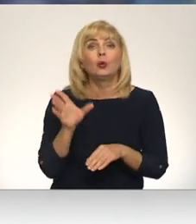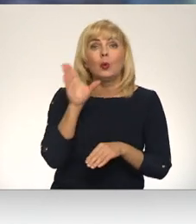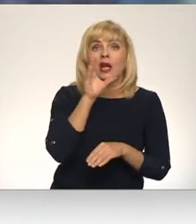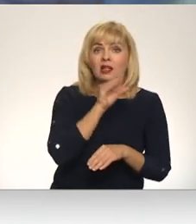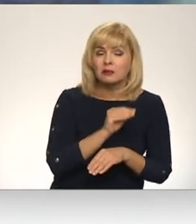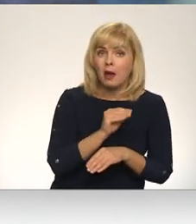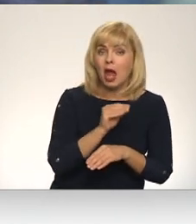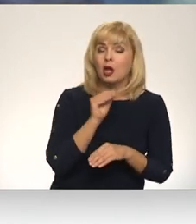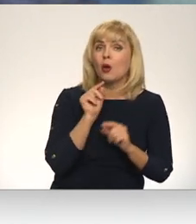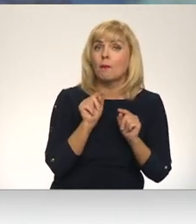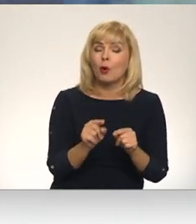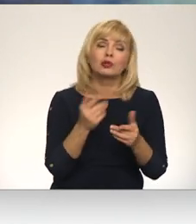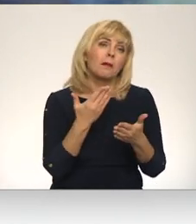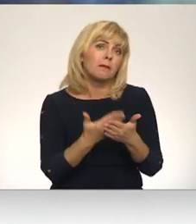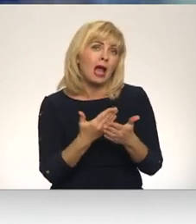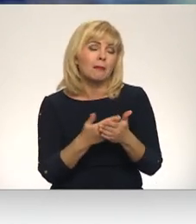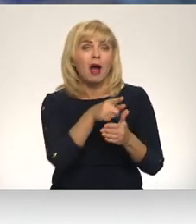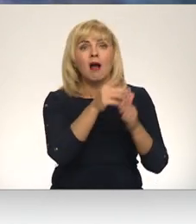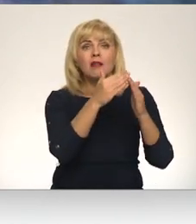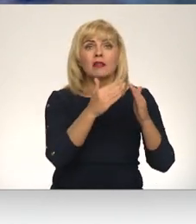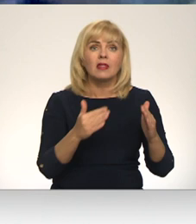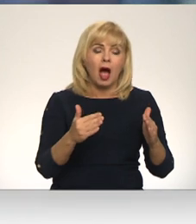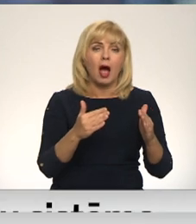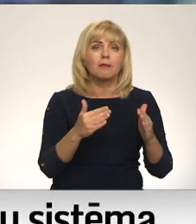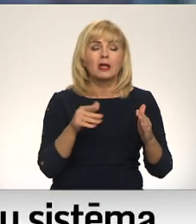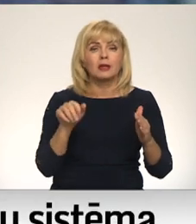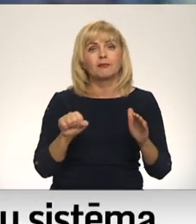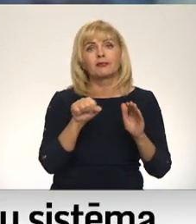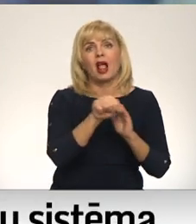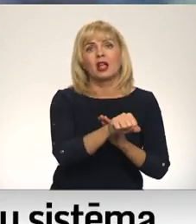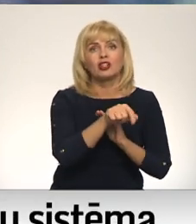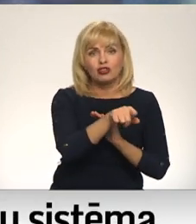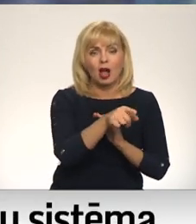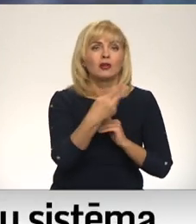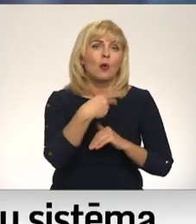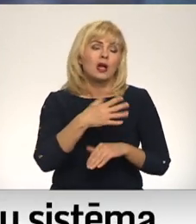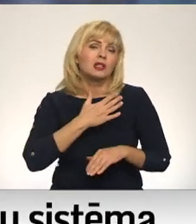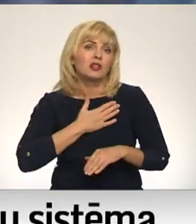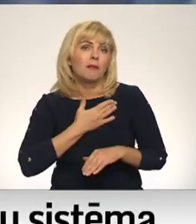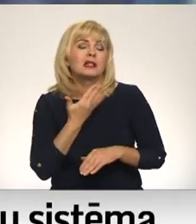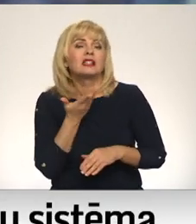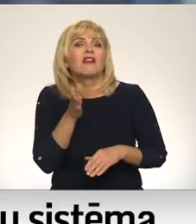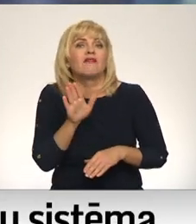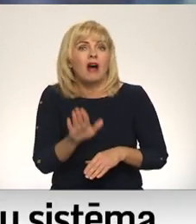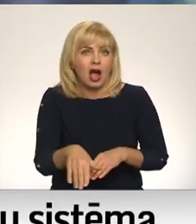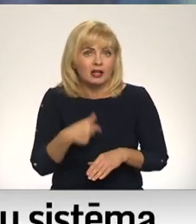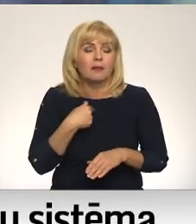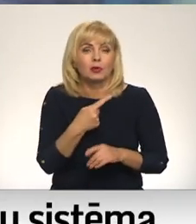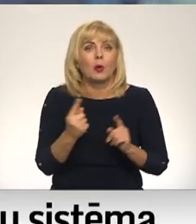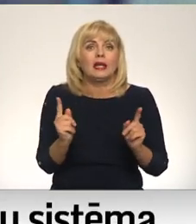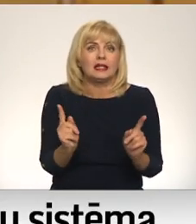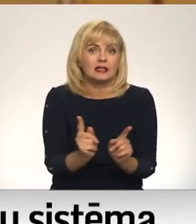iespējamos, teiksim, namiņā likšanas gadījumus no savas puses, cik mēs varējām, tiek mēs arī